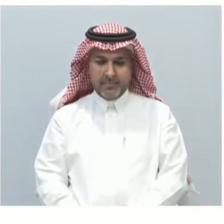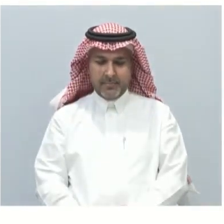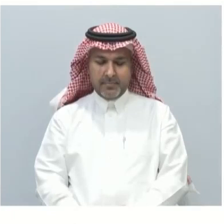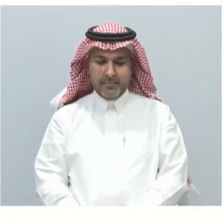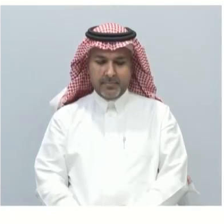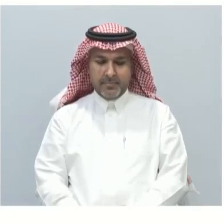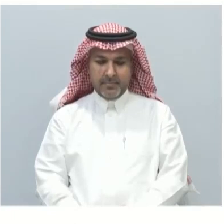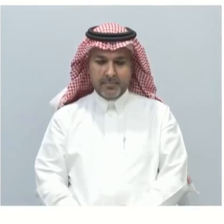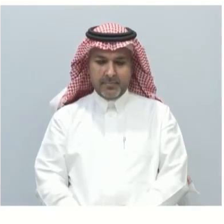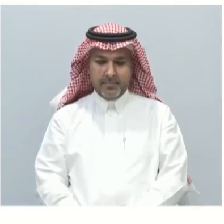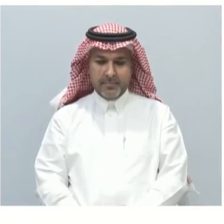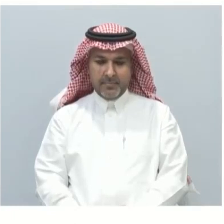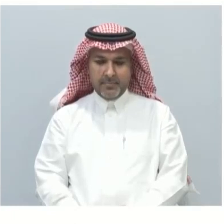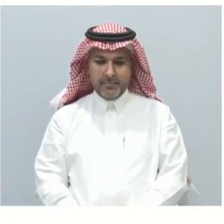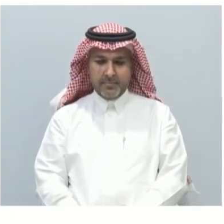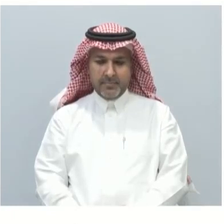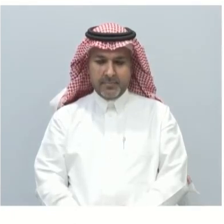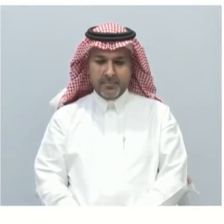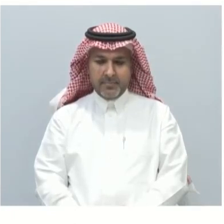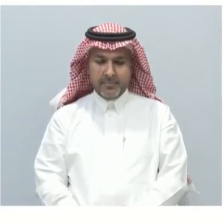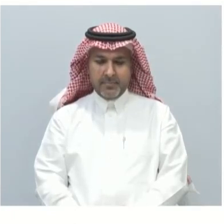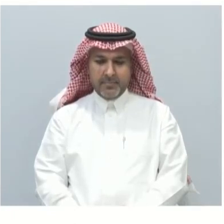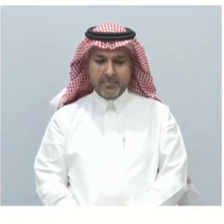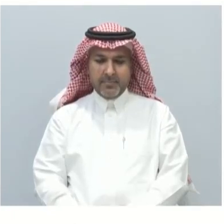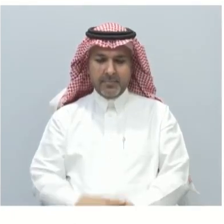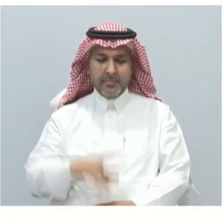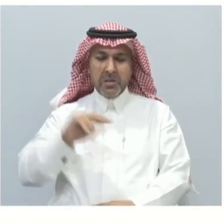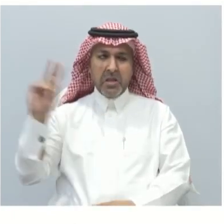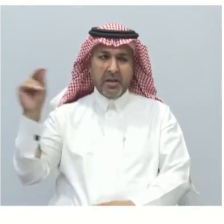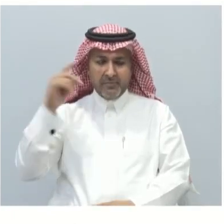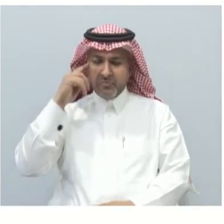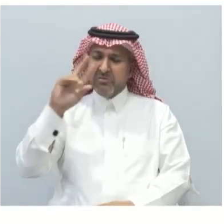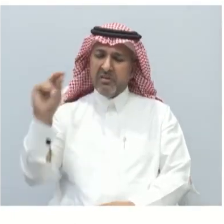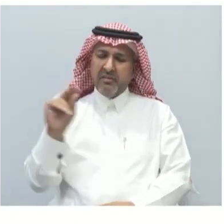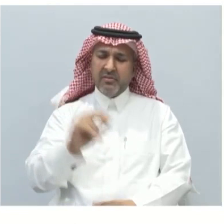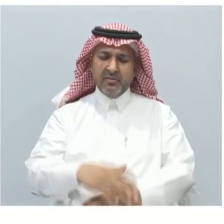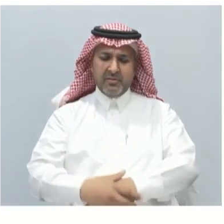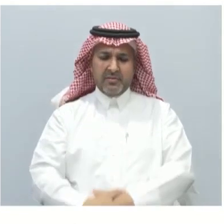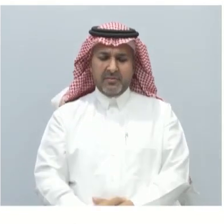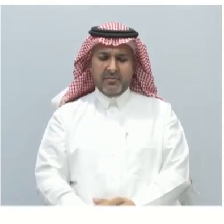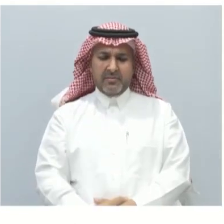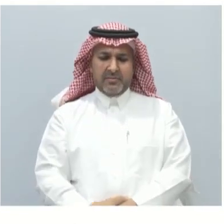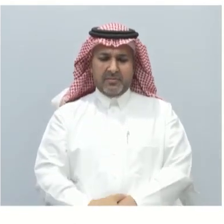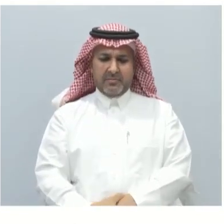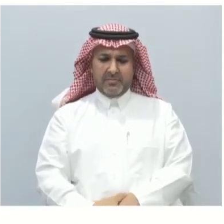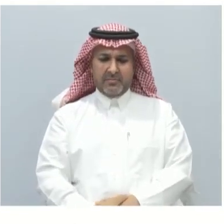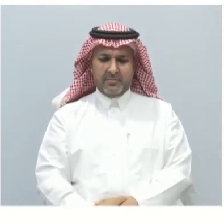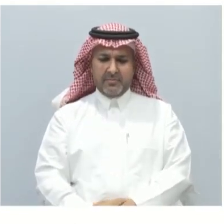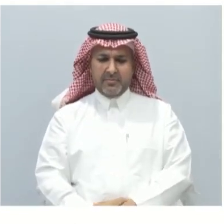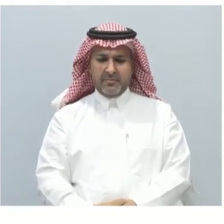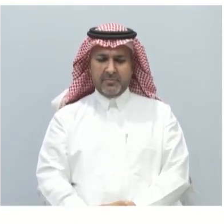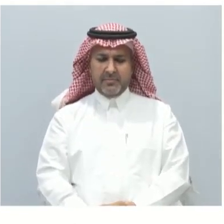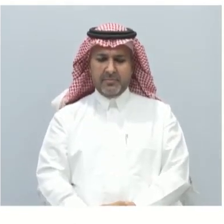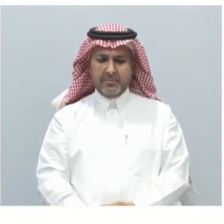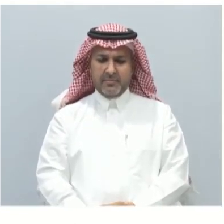داله النصف اكس نفس الخصائص سالب واحد سالب اثنين وواحد واثنين نصف اس صفر حتعطيني واحد نصف اس